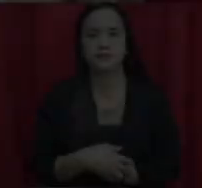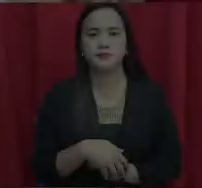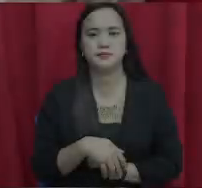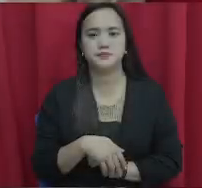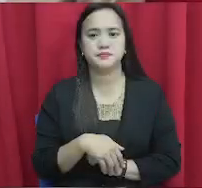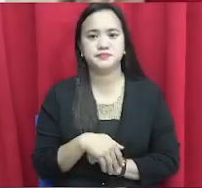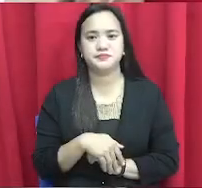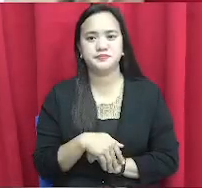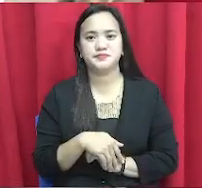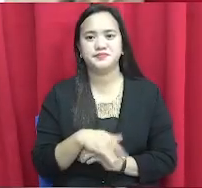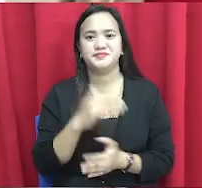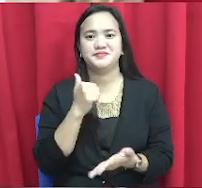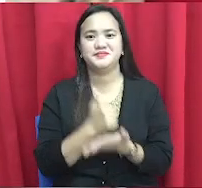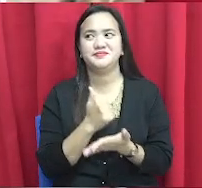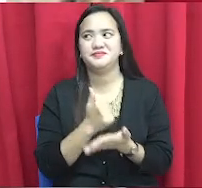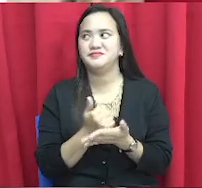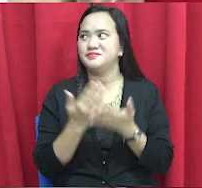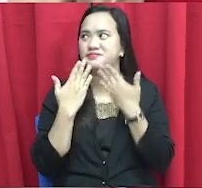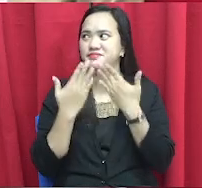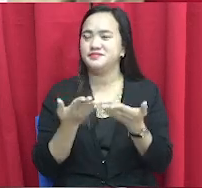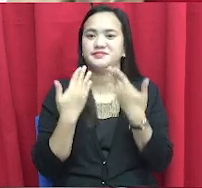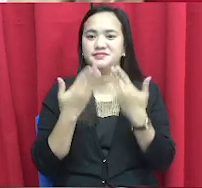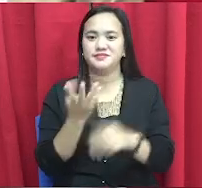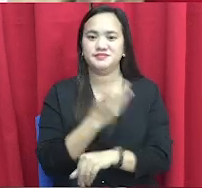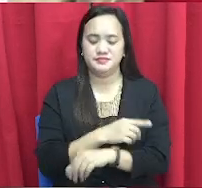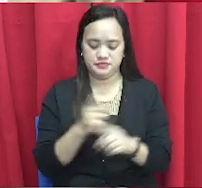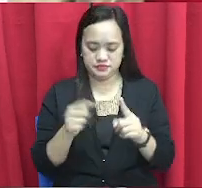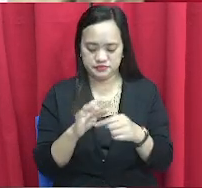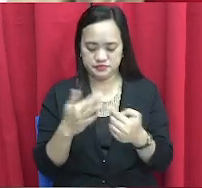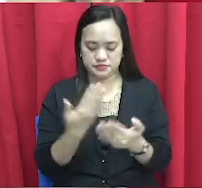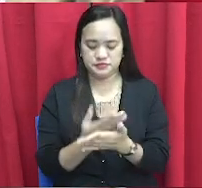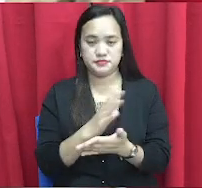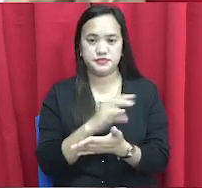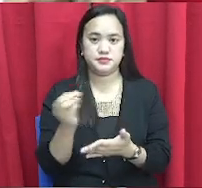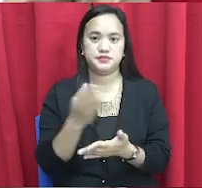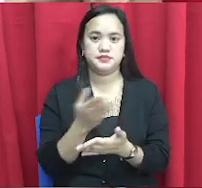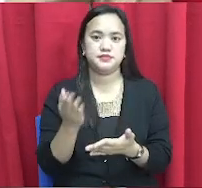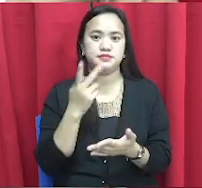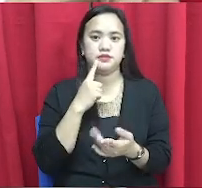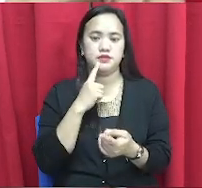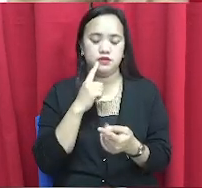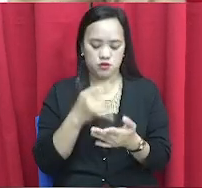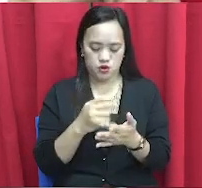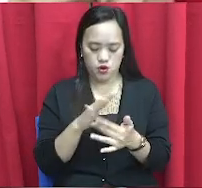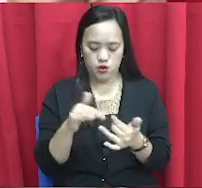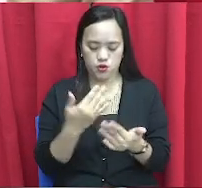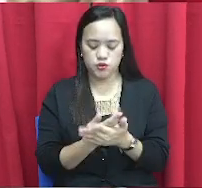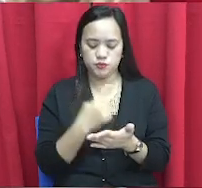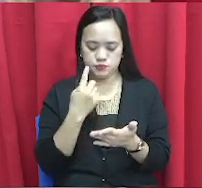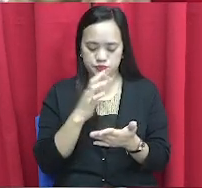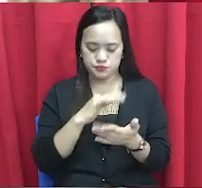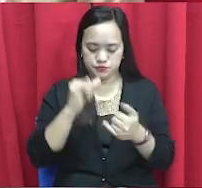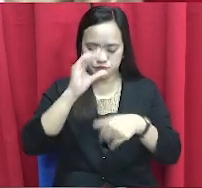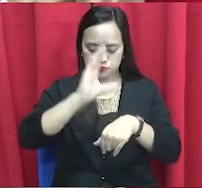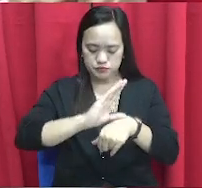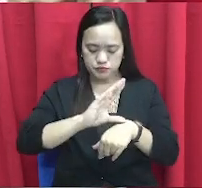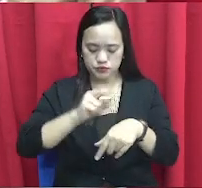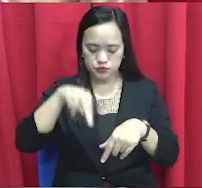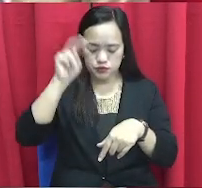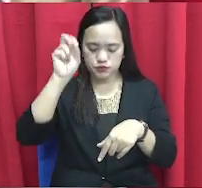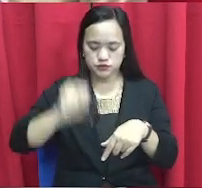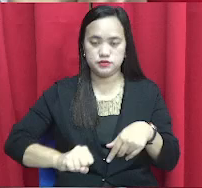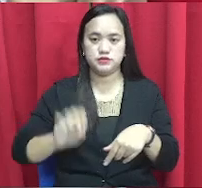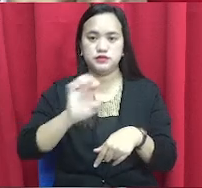by all isa magand magand magand magand Magandang tanghali po sa ating lahat church North